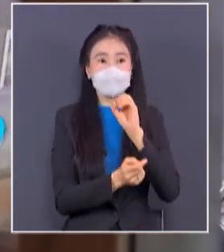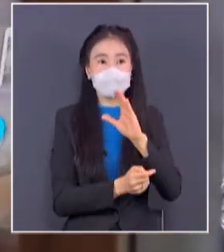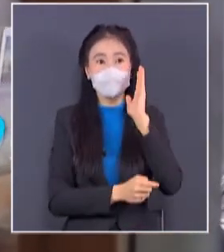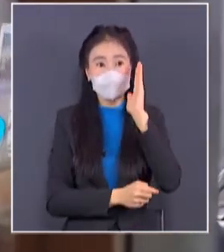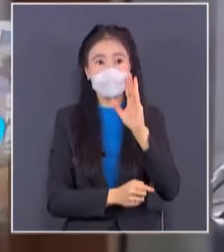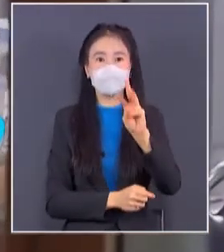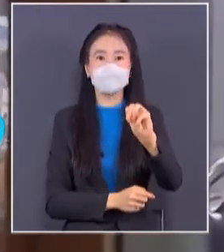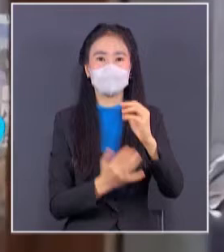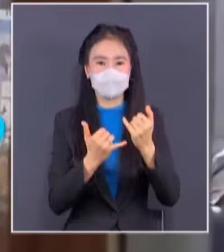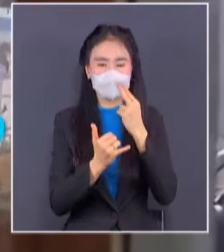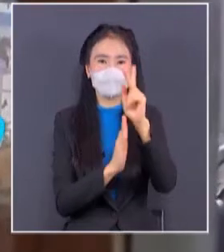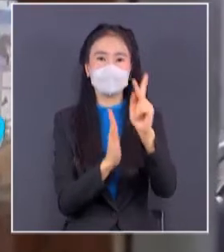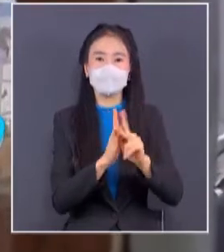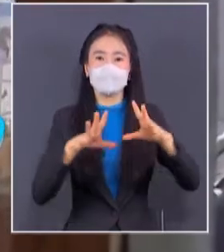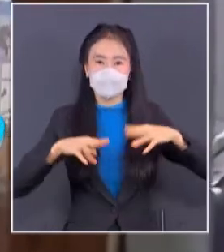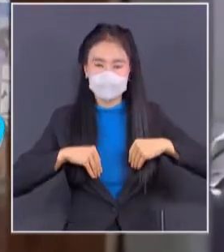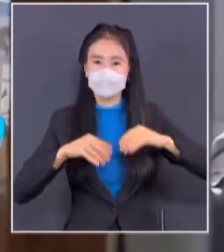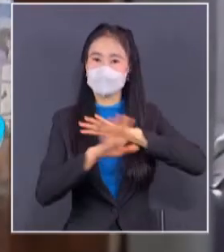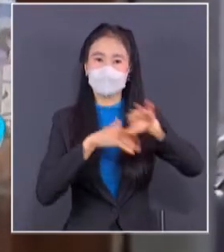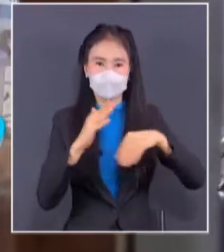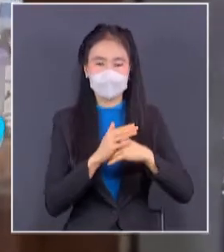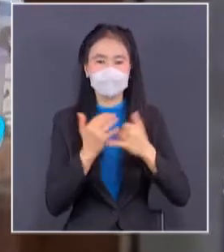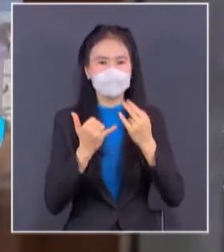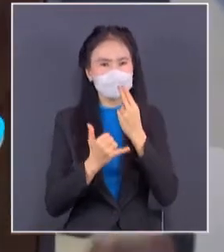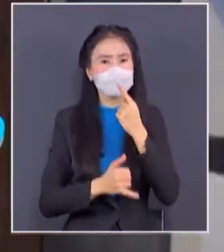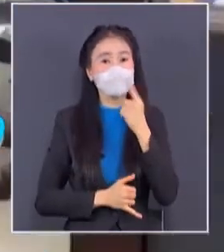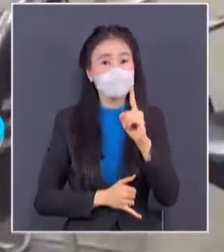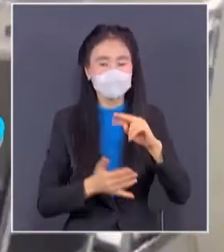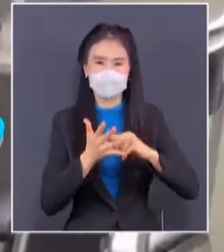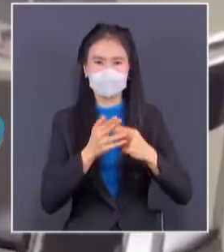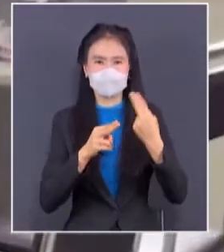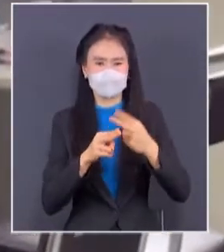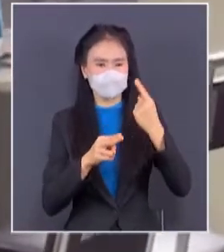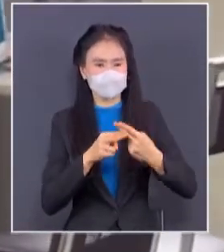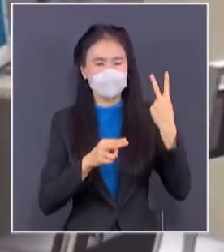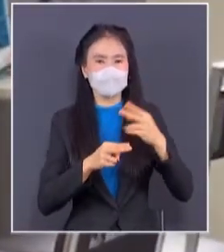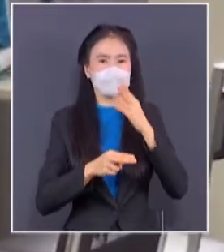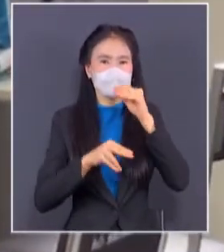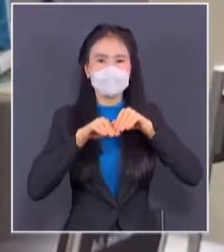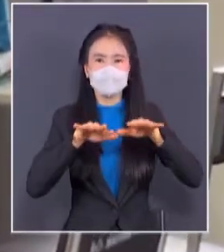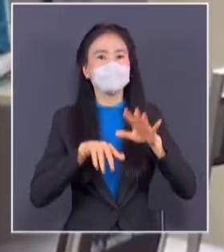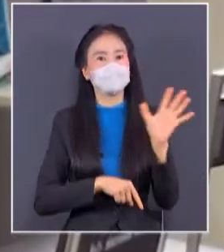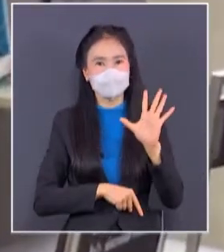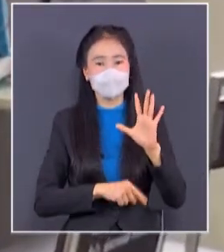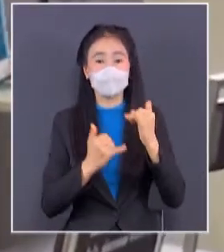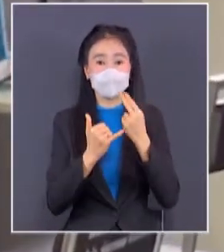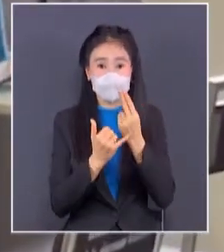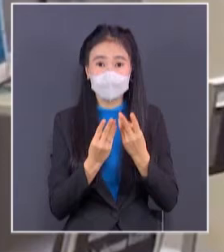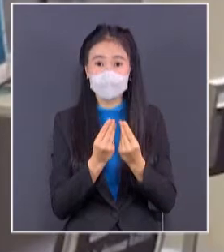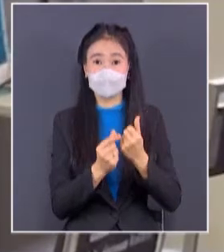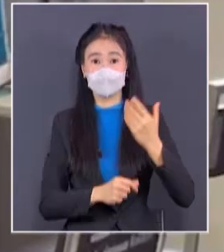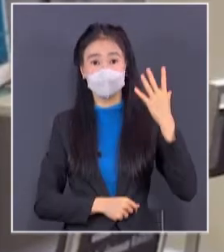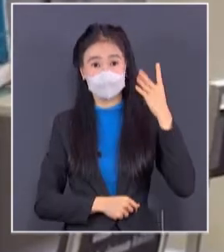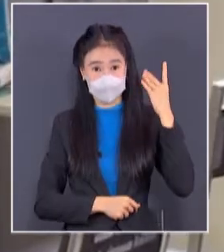เอ็มได้เข้ารับทราบข้อกล่าวหาทั้งหมดแล้วและไม่ยินยอมให้เปิดเผยชื่อจริงนะครับนี่ฮะรายละเอียดที่เกิดขึ้นเมื่อว